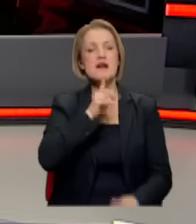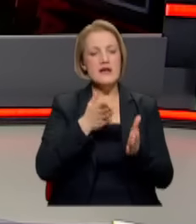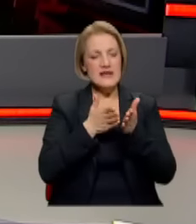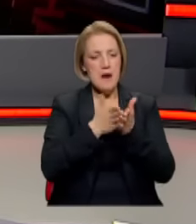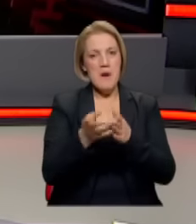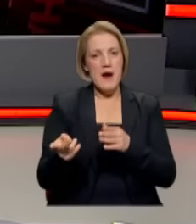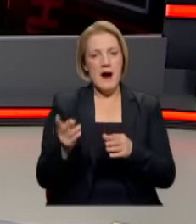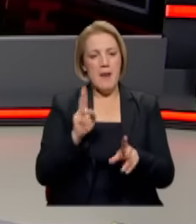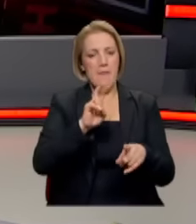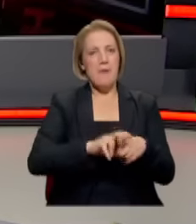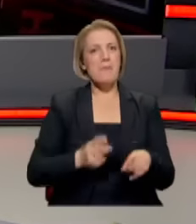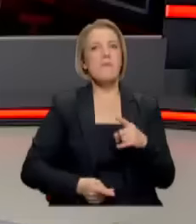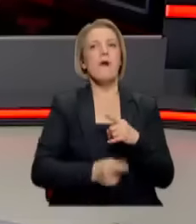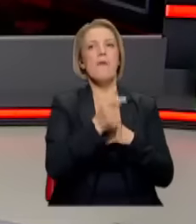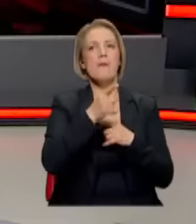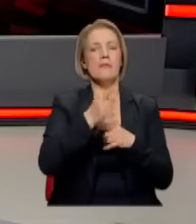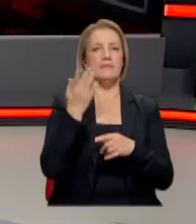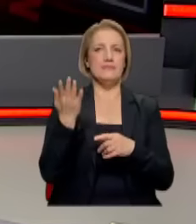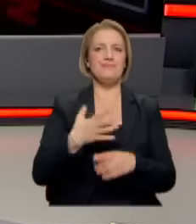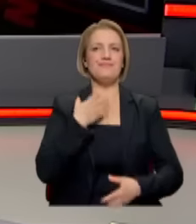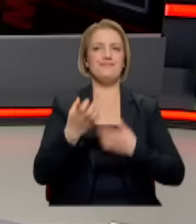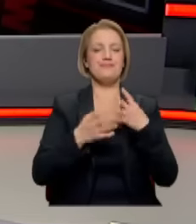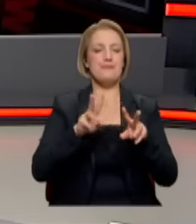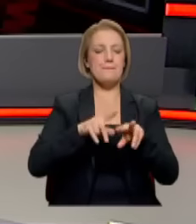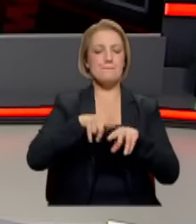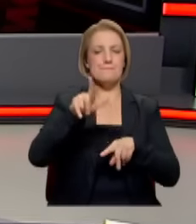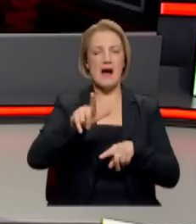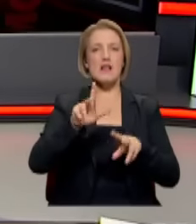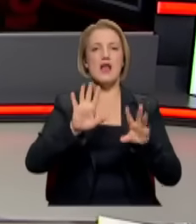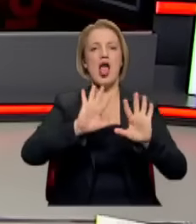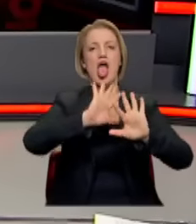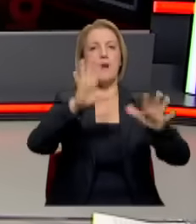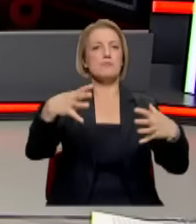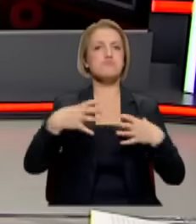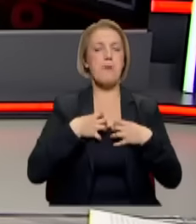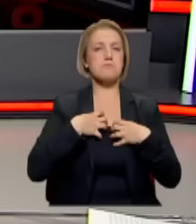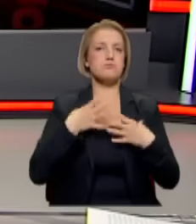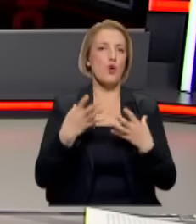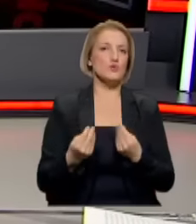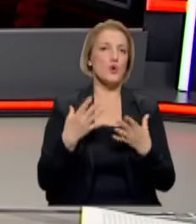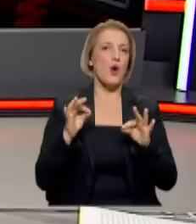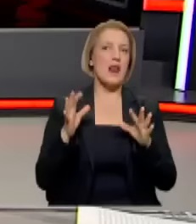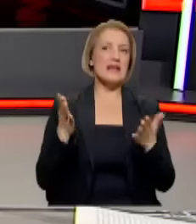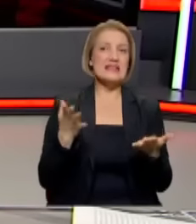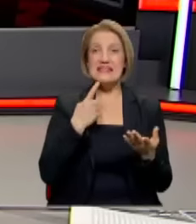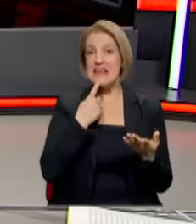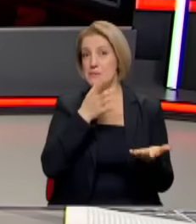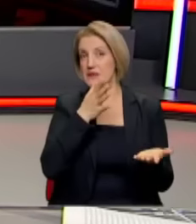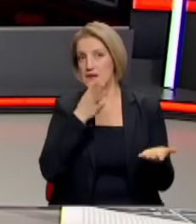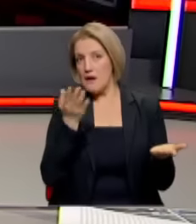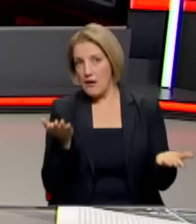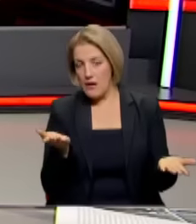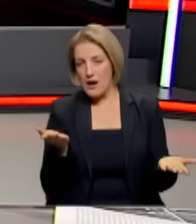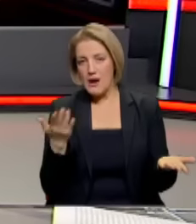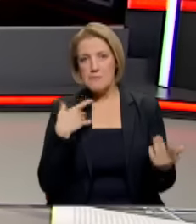bitiyor ama onlar genel de çekiyorlar bütün mal mülk her şey de benim olsun diyebilirler yani